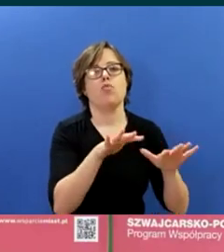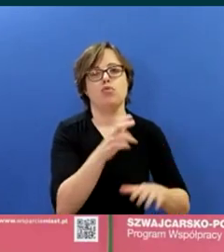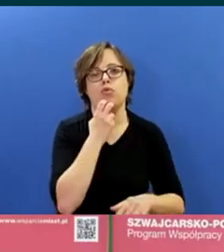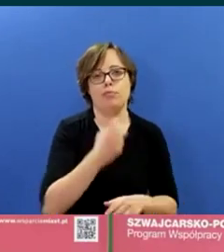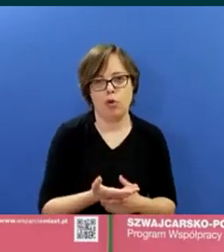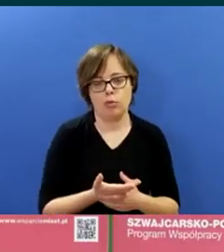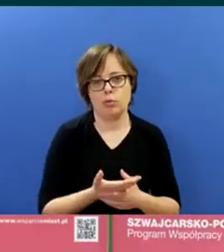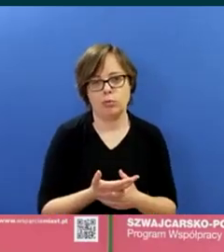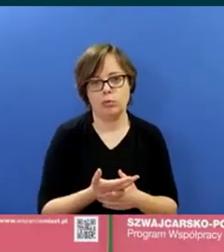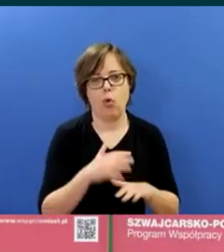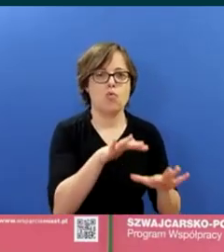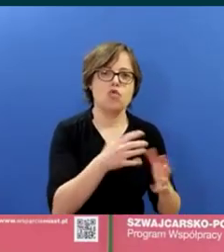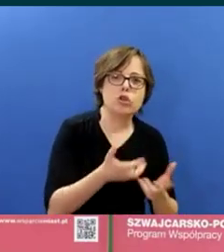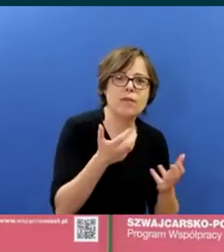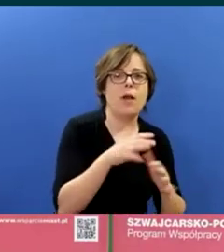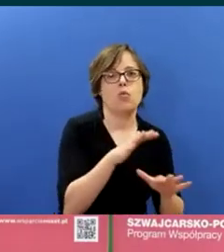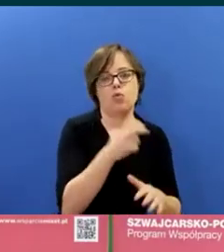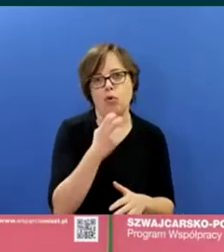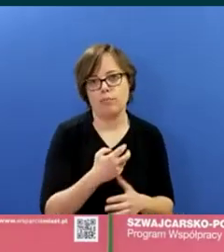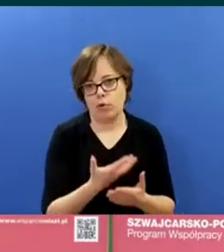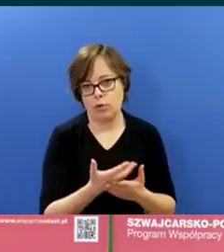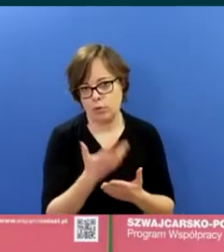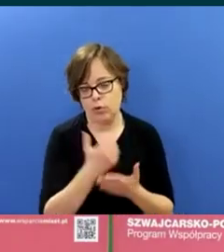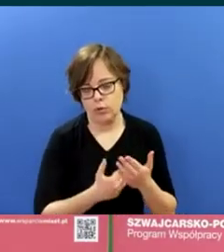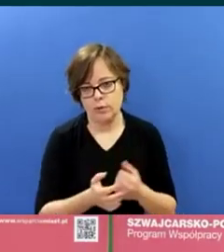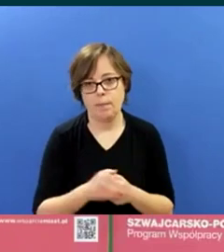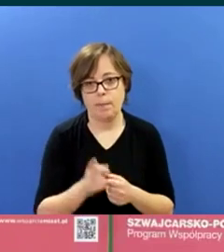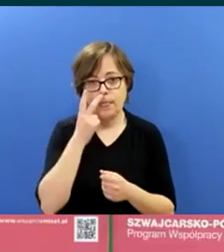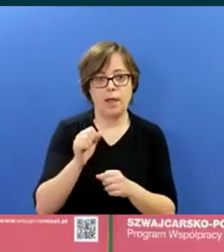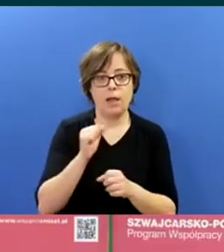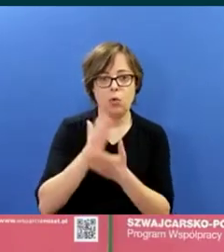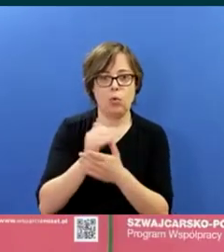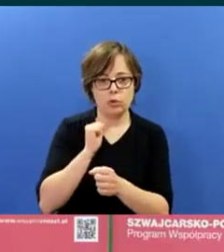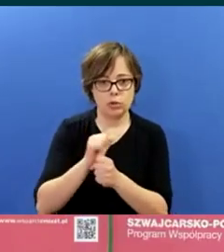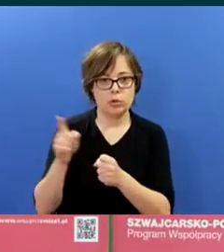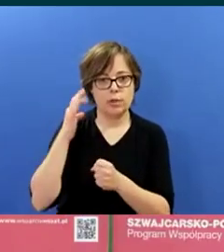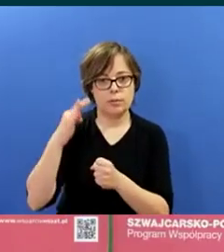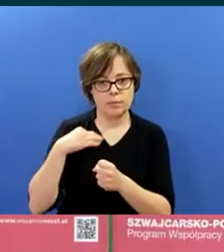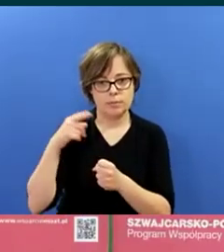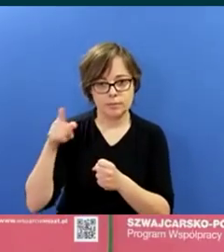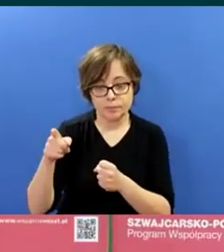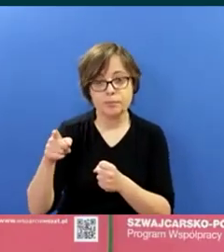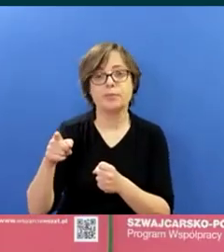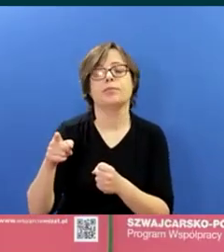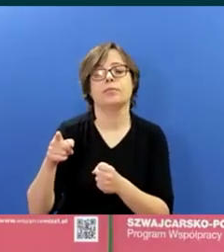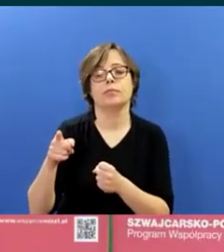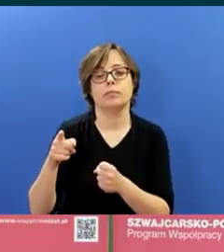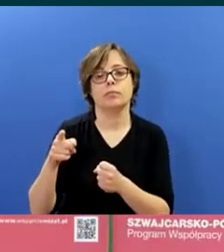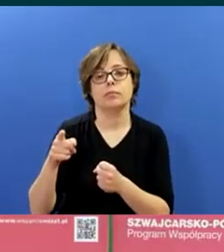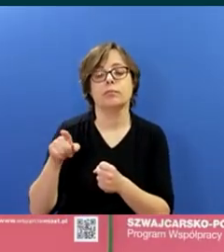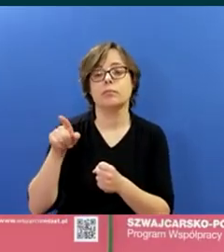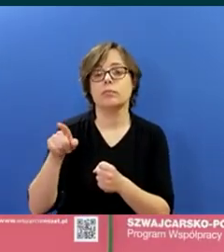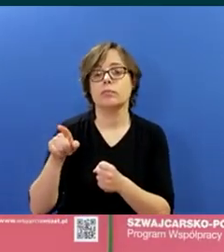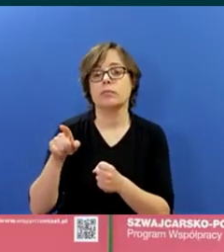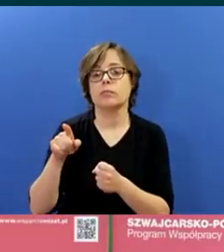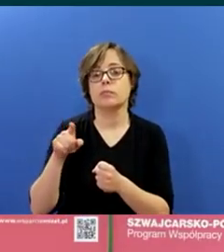energii. energy I consumption. tutaj mamy już, widzimy, jest z nami I see that Sunna Zaitel is with us, bardzo